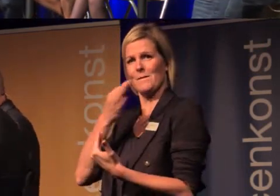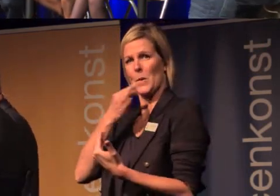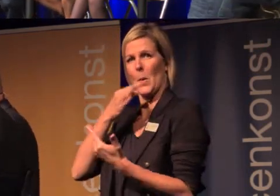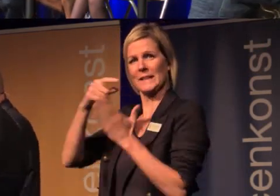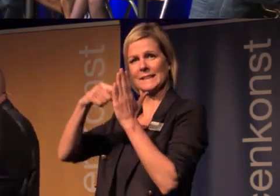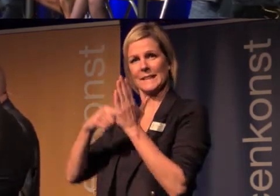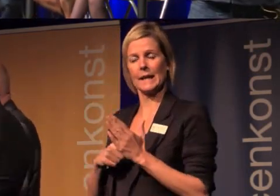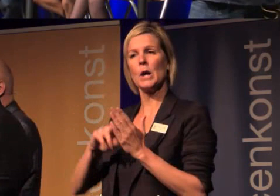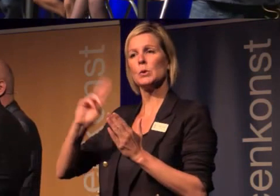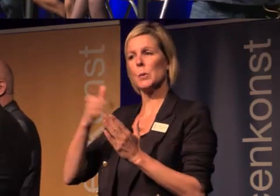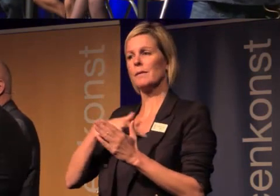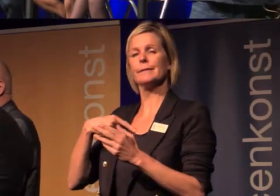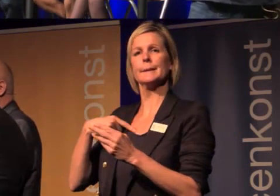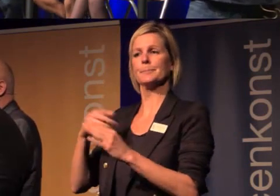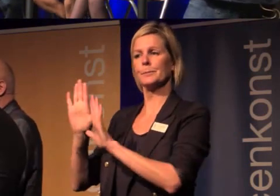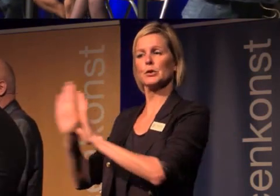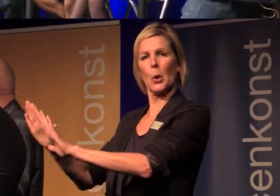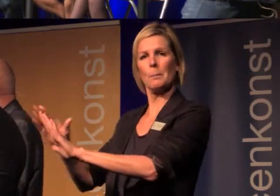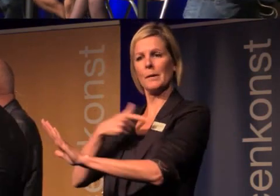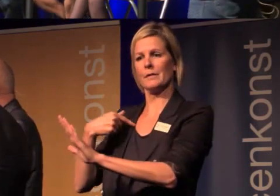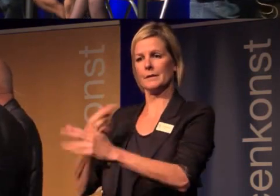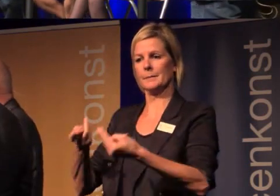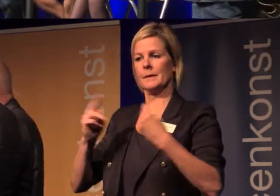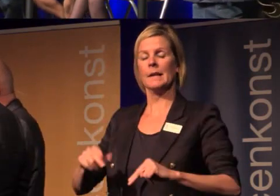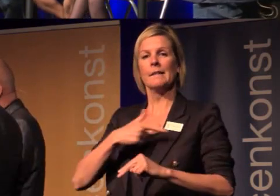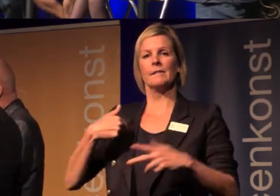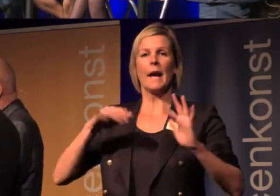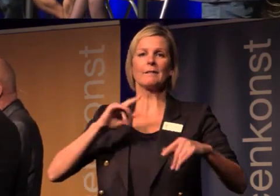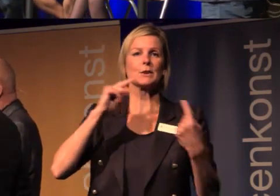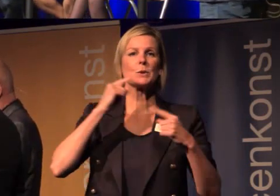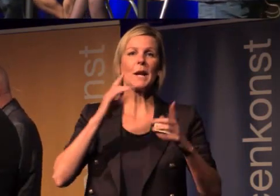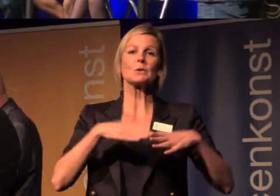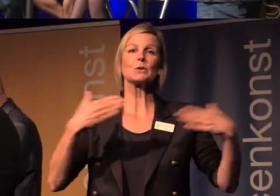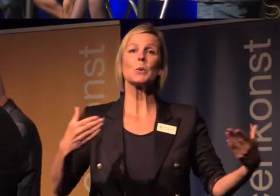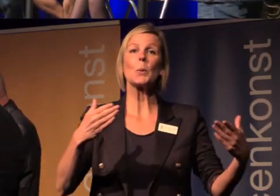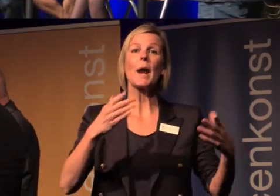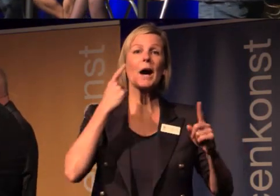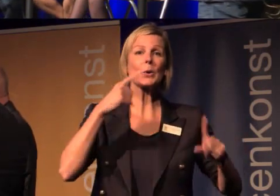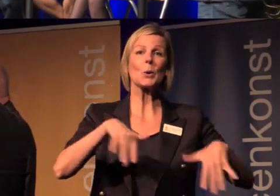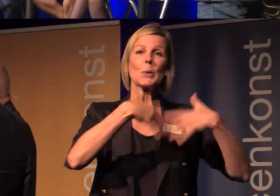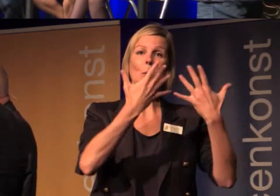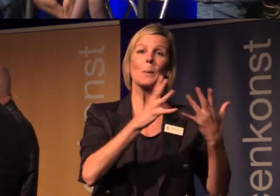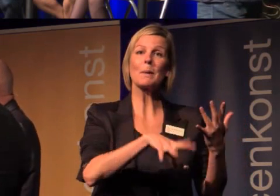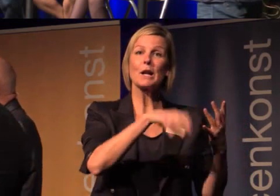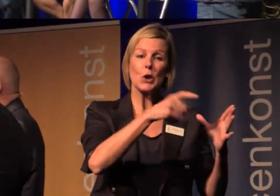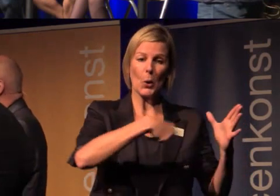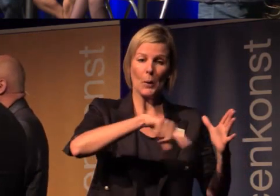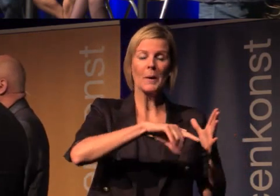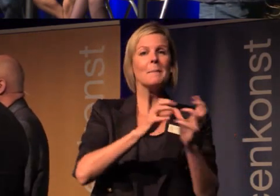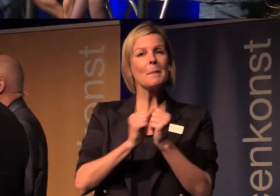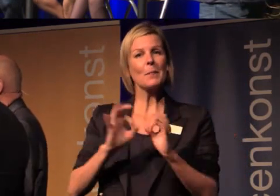utfrågningsregler. Nu går vi till nästa fråga. Vi har nyss pratat om de stora kulturinstitutionerna. Nu tänkte vi fråga hur ni ser på de små